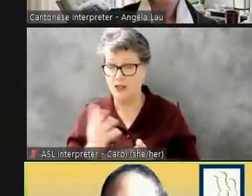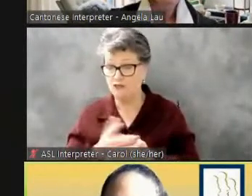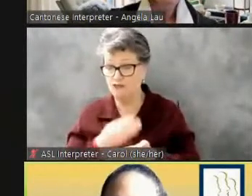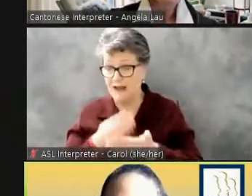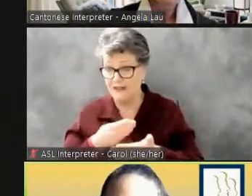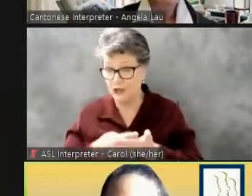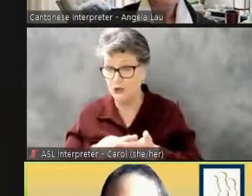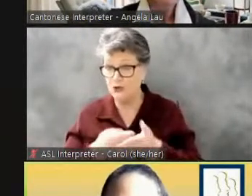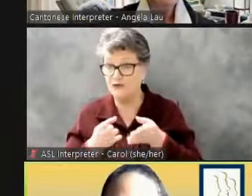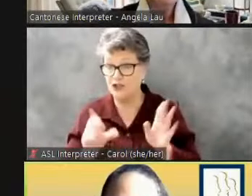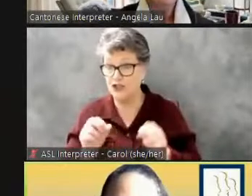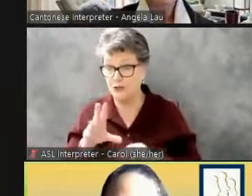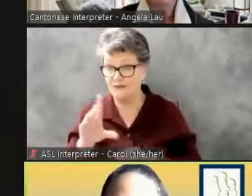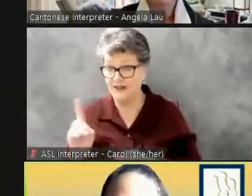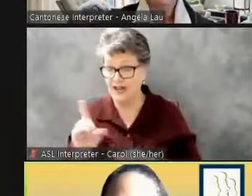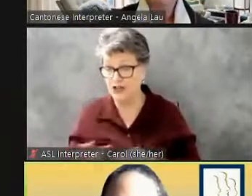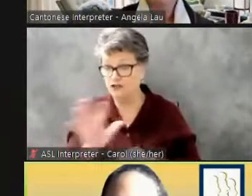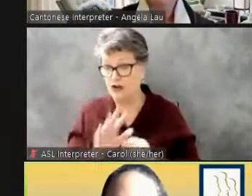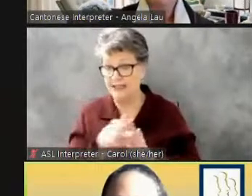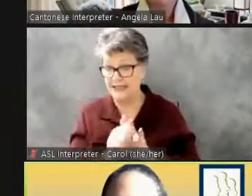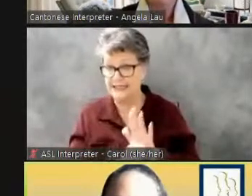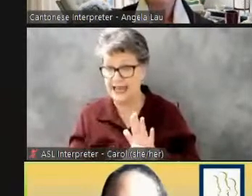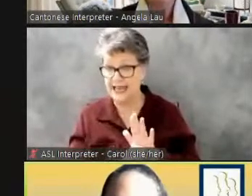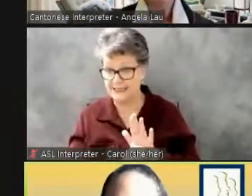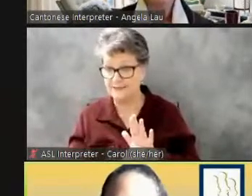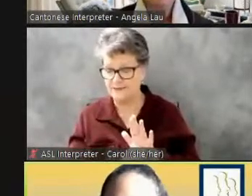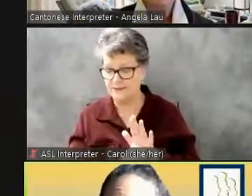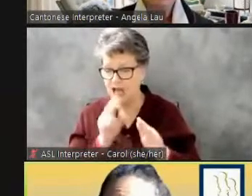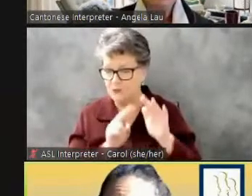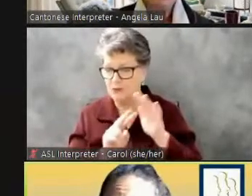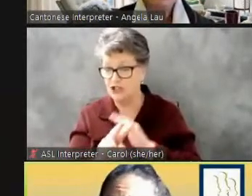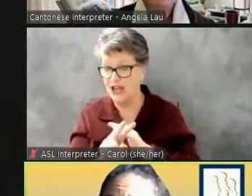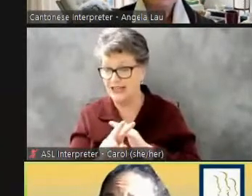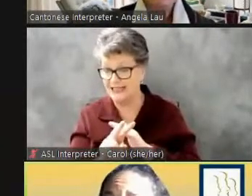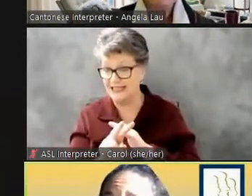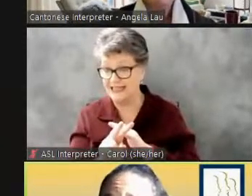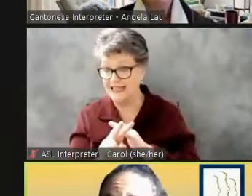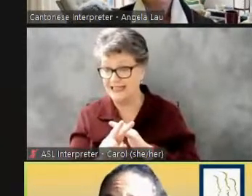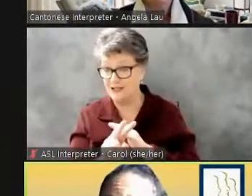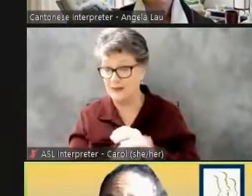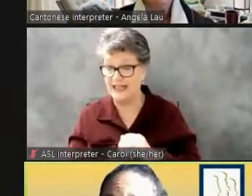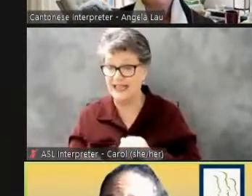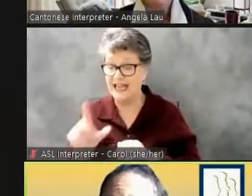the general fund 我哋而 across 家提供講到抽獎 to be